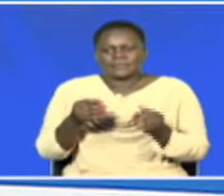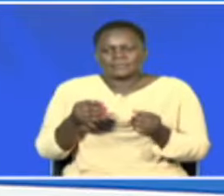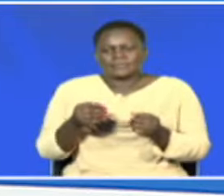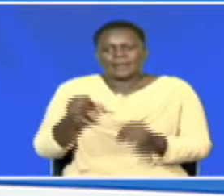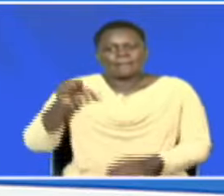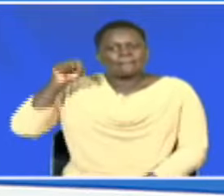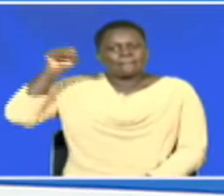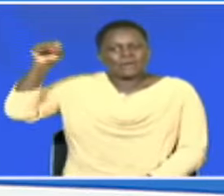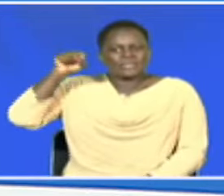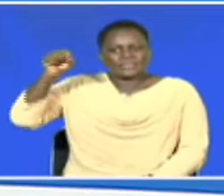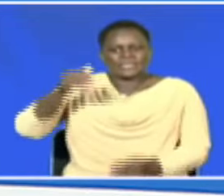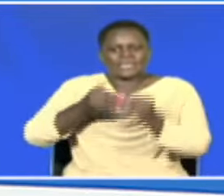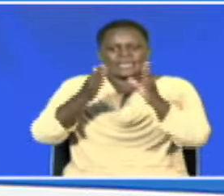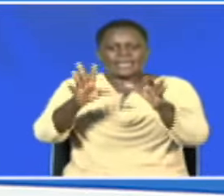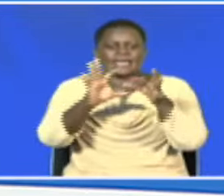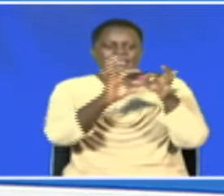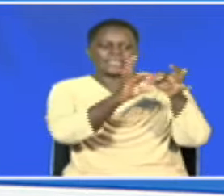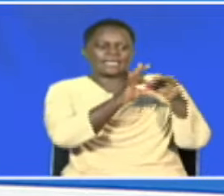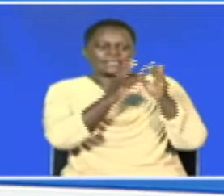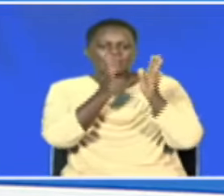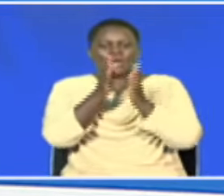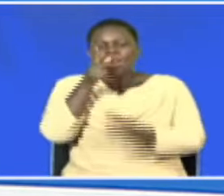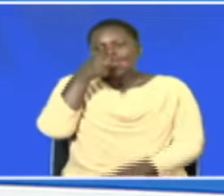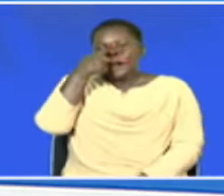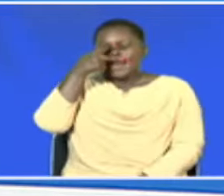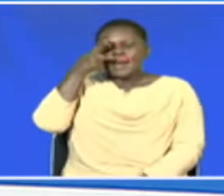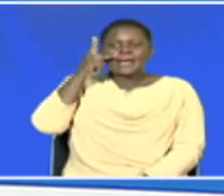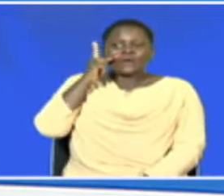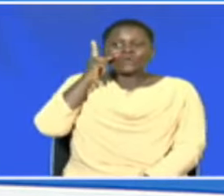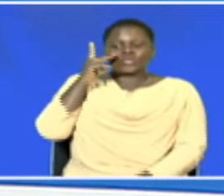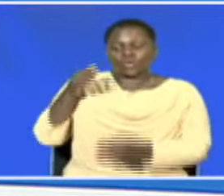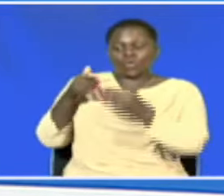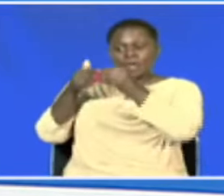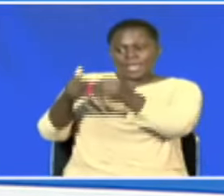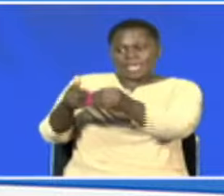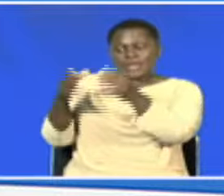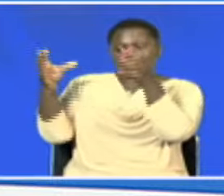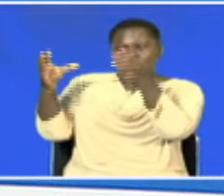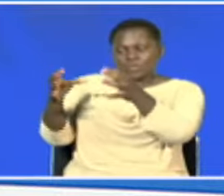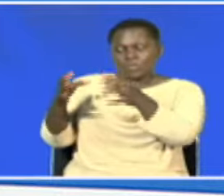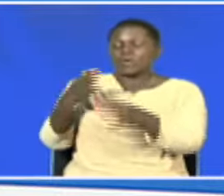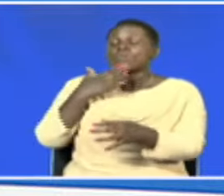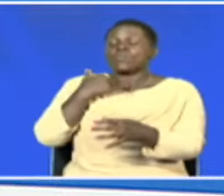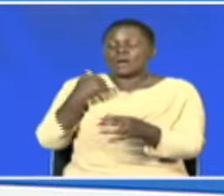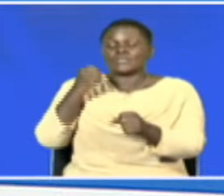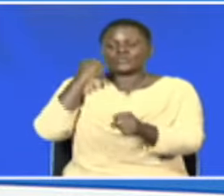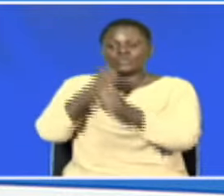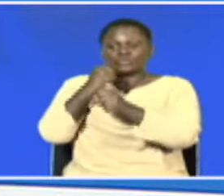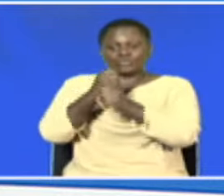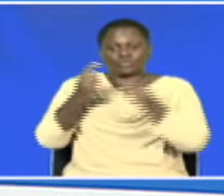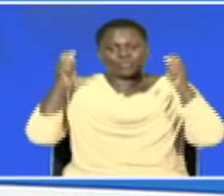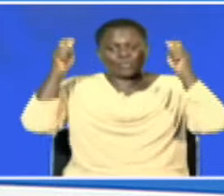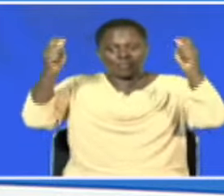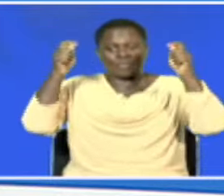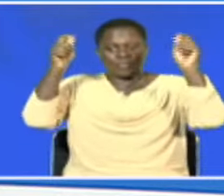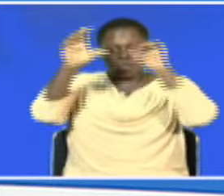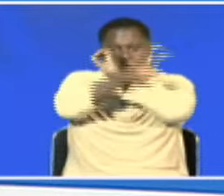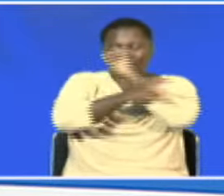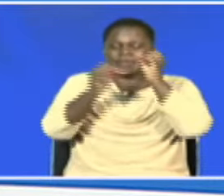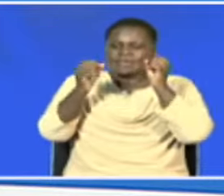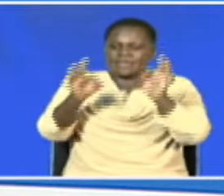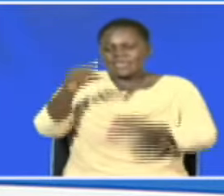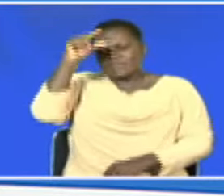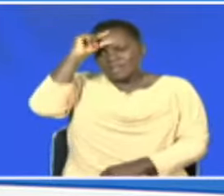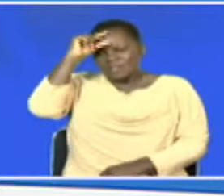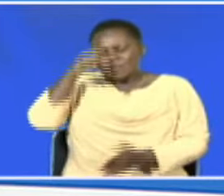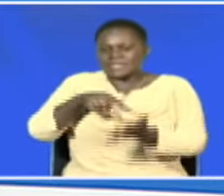Siasa ambapo baadhi ya viongozi wa Azimio wakiongozwa na kiongozi wa chama cha Wiper Kalonzo Musyoka wametishia kuandaa maandamano nchini iwapo